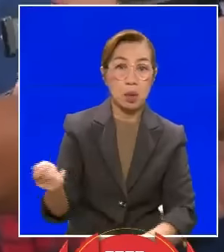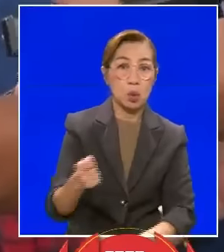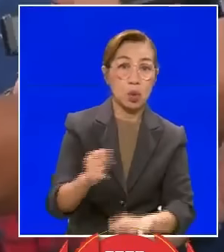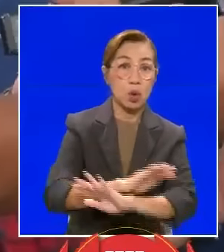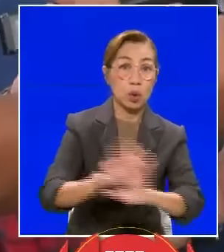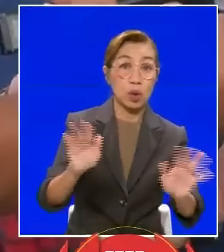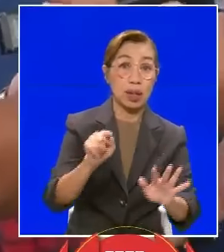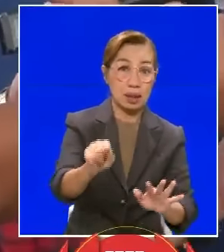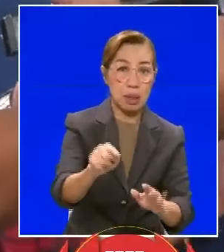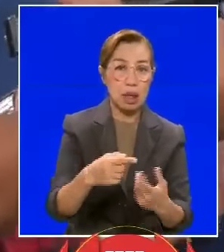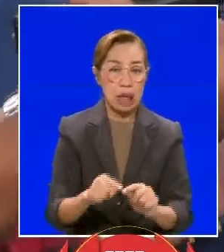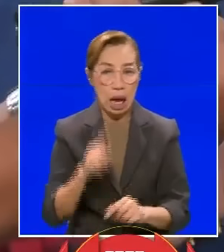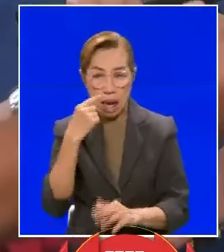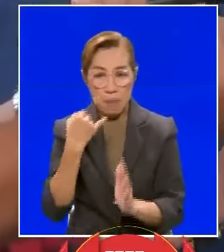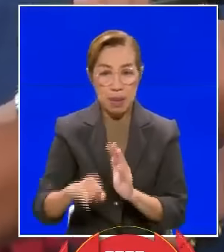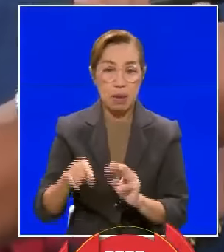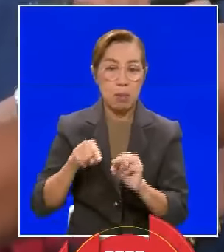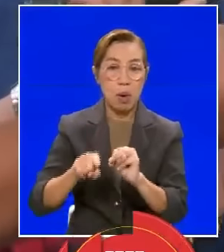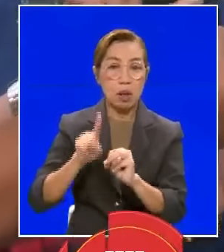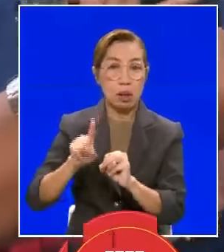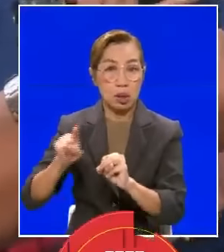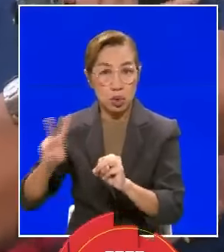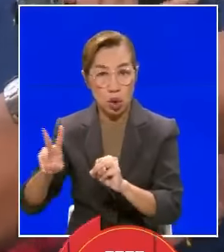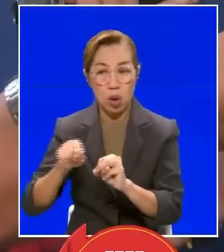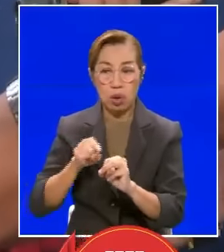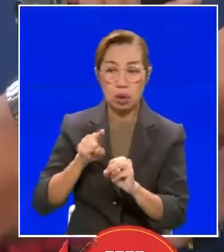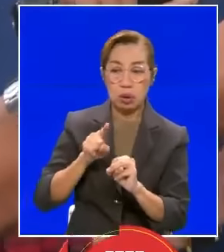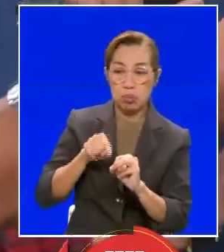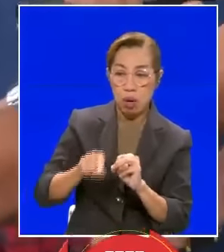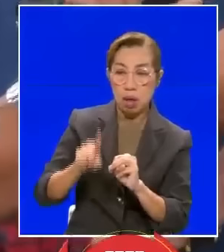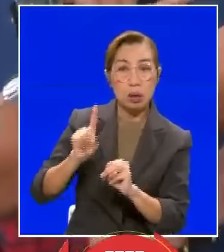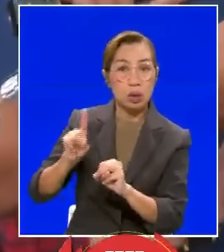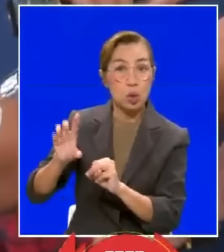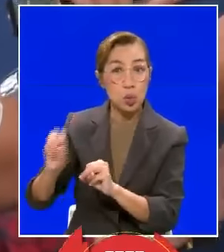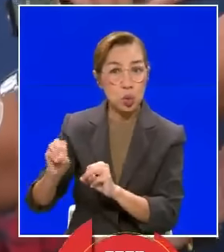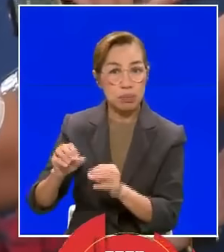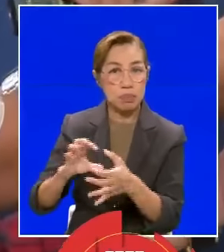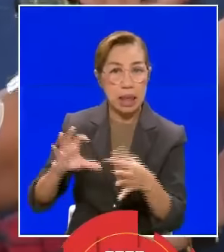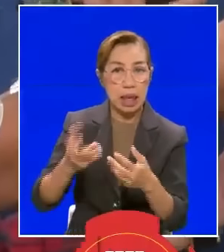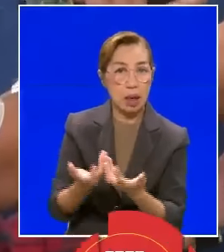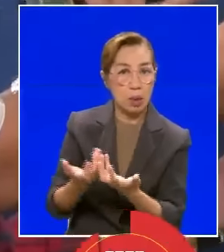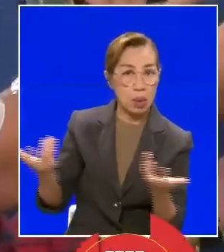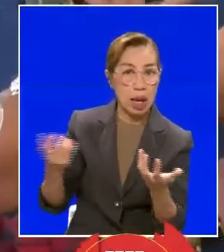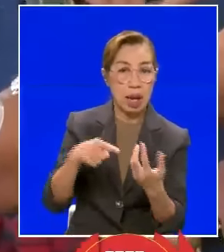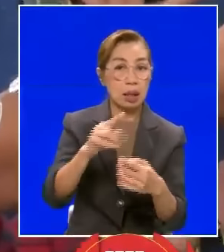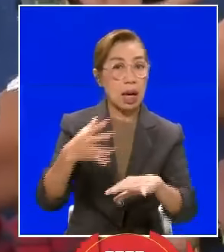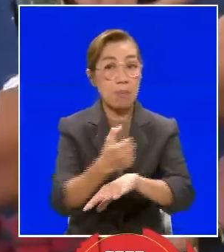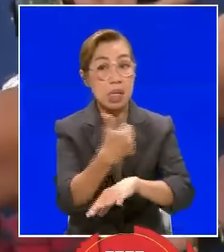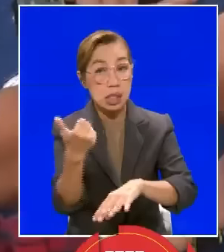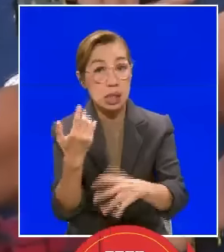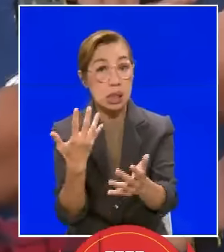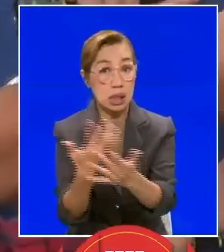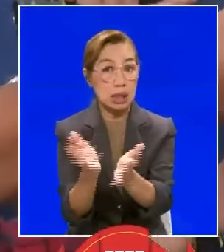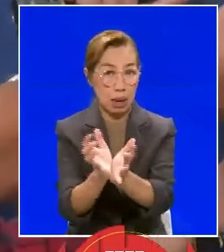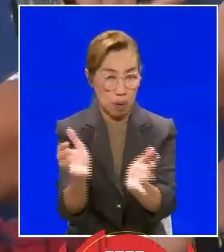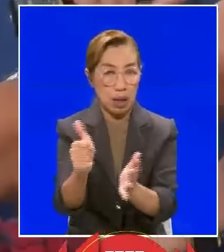และ110คุณสมคิดบอกว่ายังไม่มีรายละเอียดซึ่งก็มีกรรมธิการส่วนหนึ่งซึ่งเป็นความคิดของแบบเป็นส่วนบุคคลนะคะ